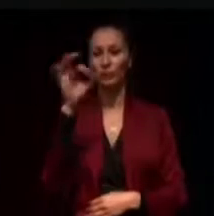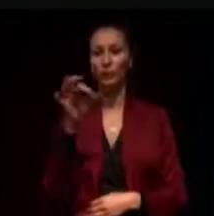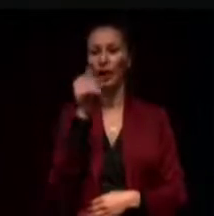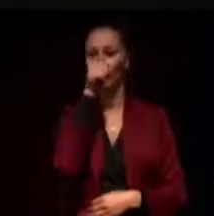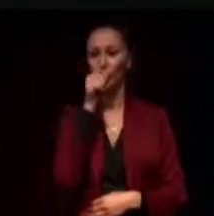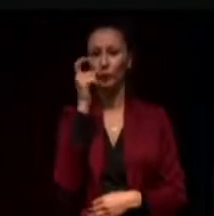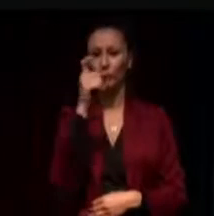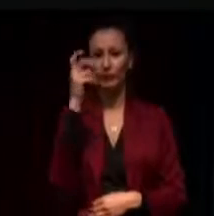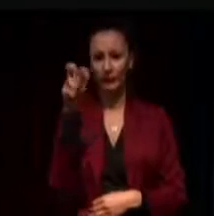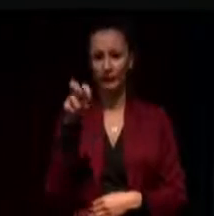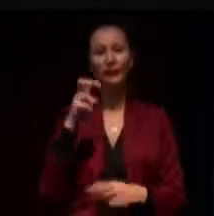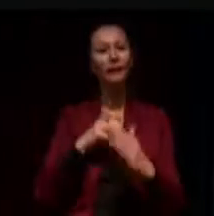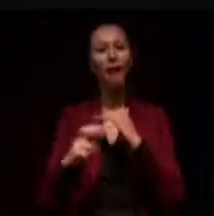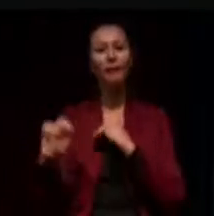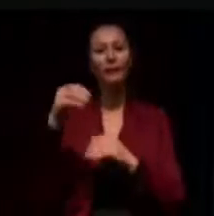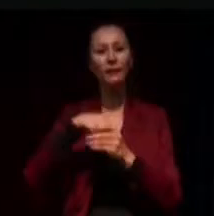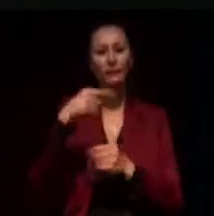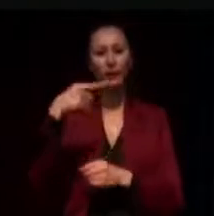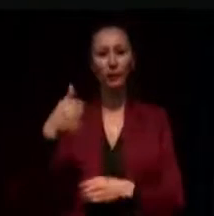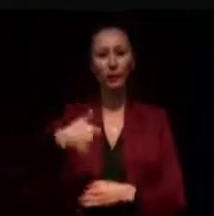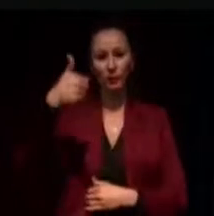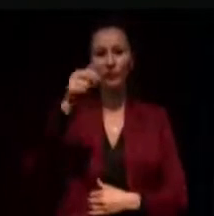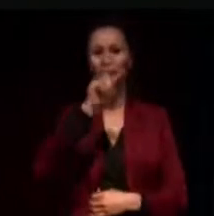859.698.000, Raylı Sistem Daire Başkanlığı